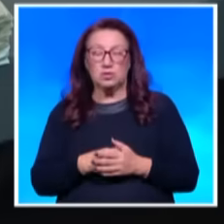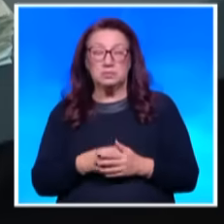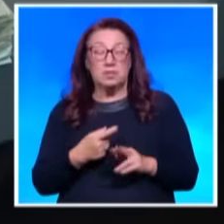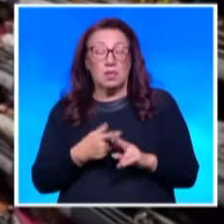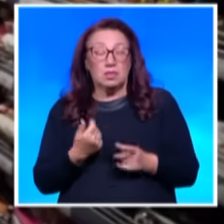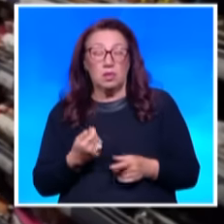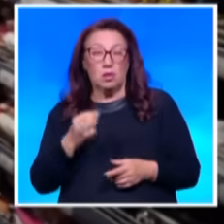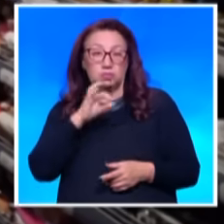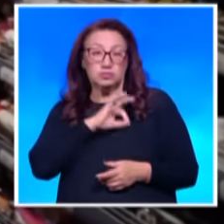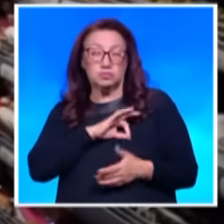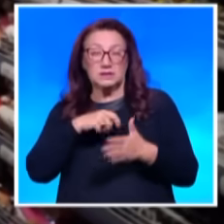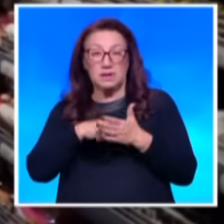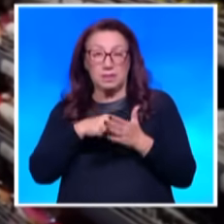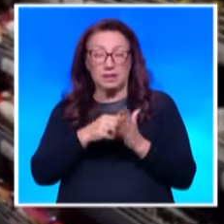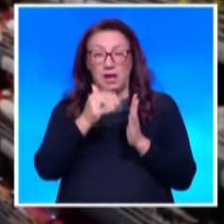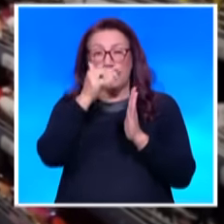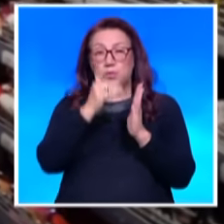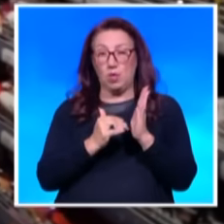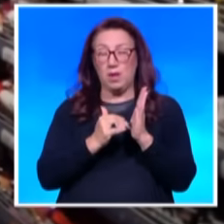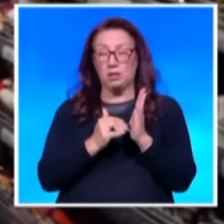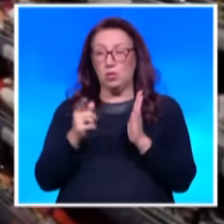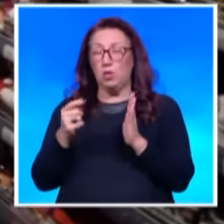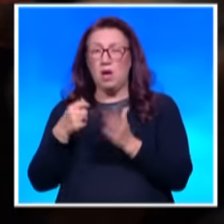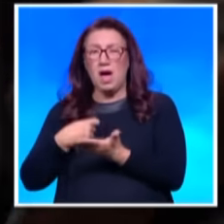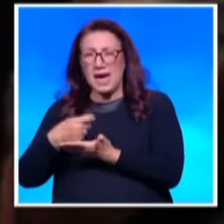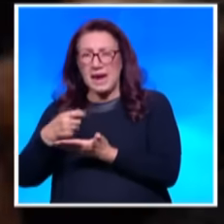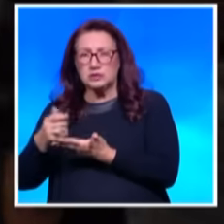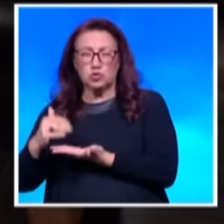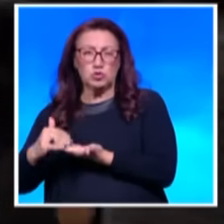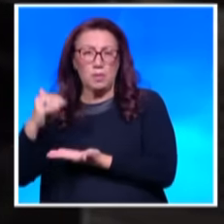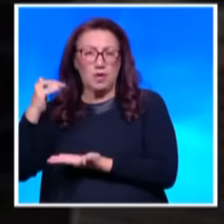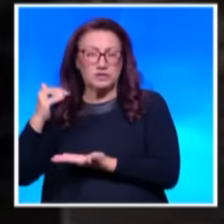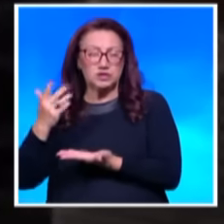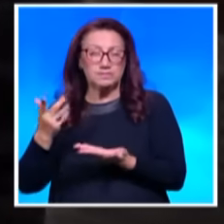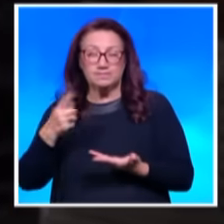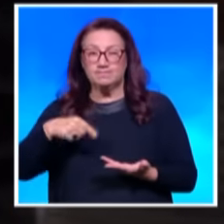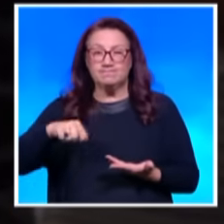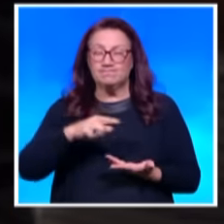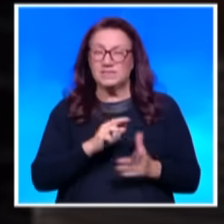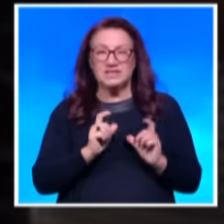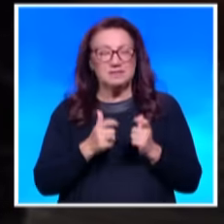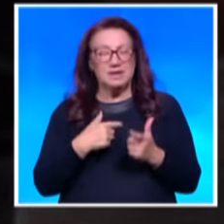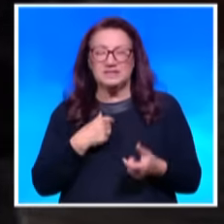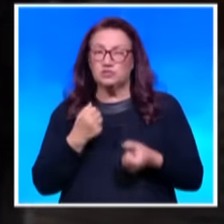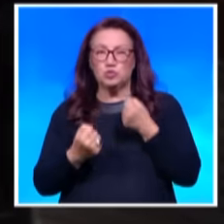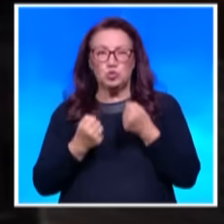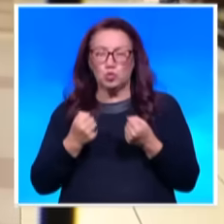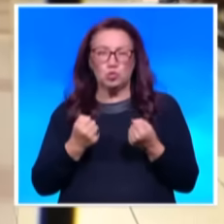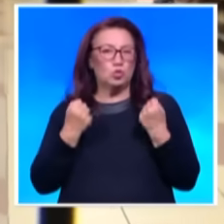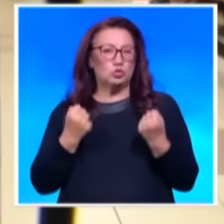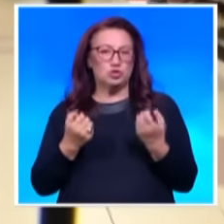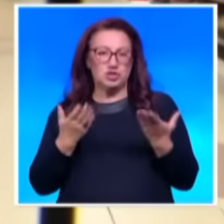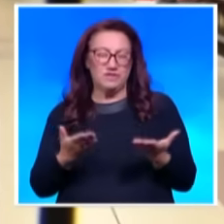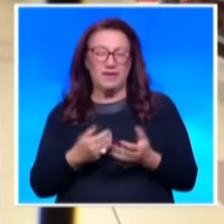на разходите, отчита статистиката. За някои домакинства това означава сериозни затруднения да се справят с издръжката на живот,